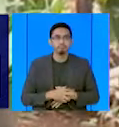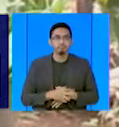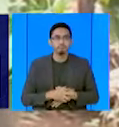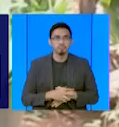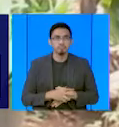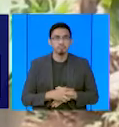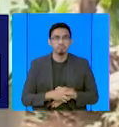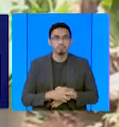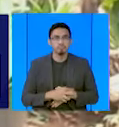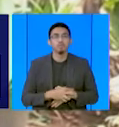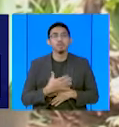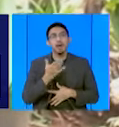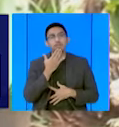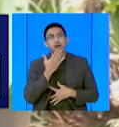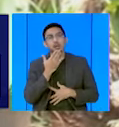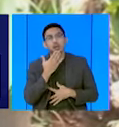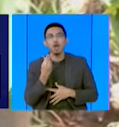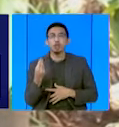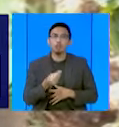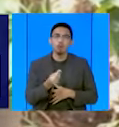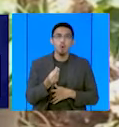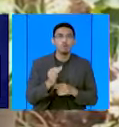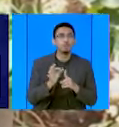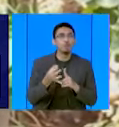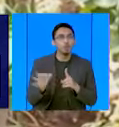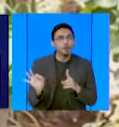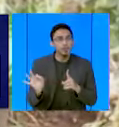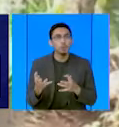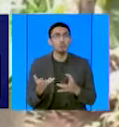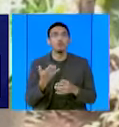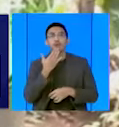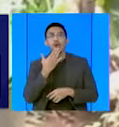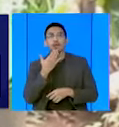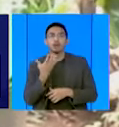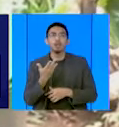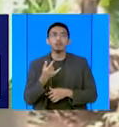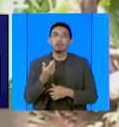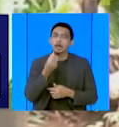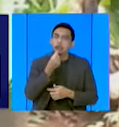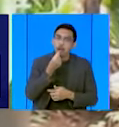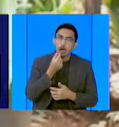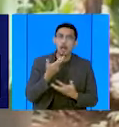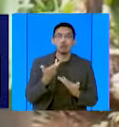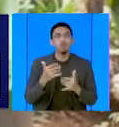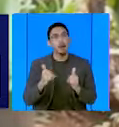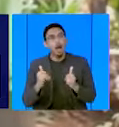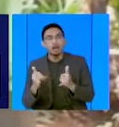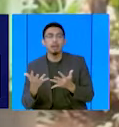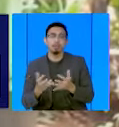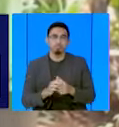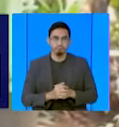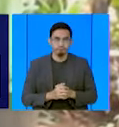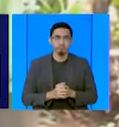tiap hari main ayunan. Ternyata bapak itu ada mengincar. Pak, kalau ngasih ke korban itu Rp10.000 itu sering